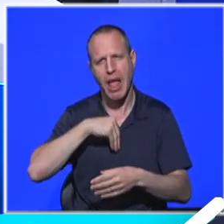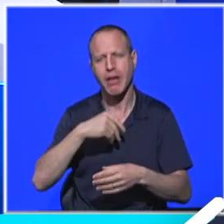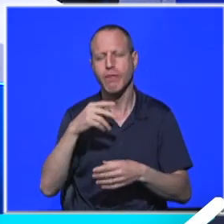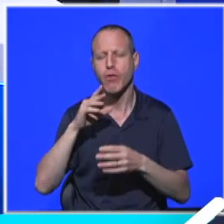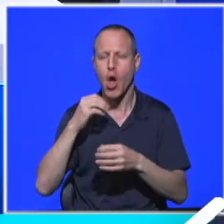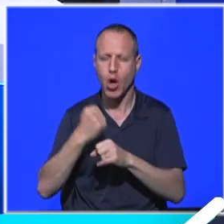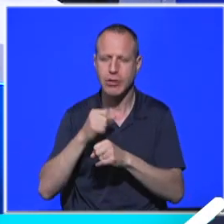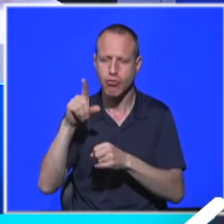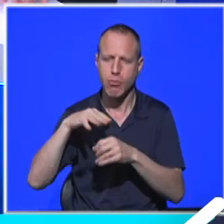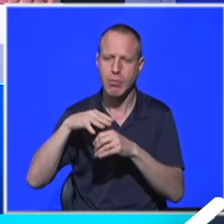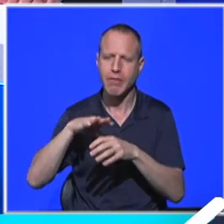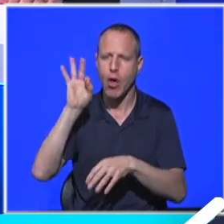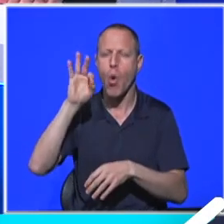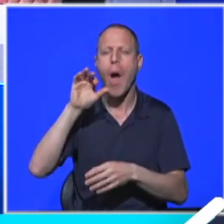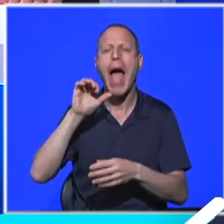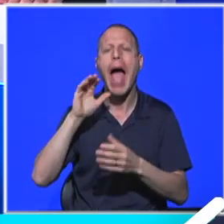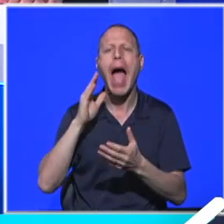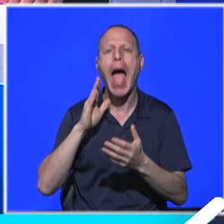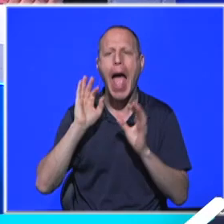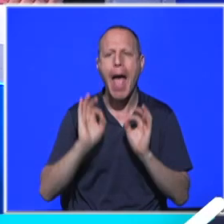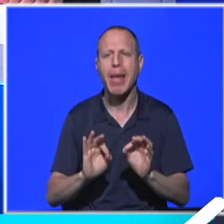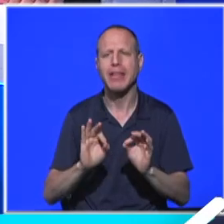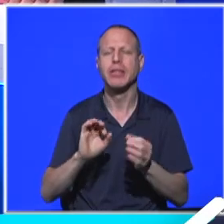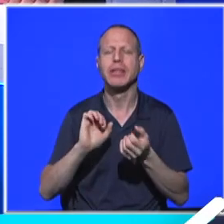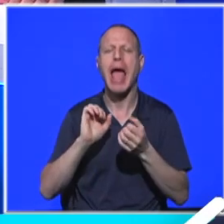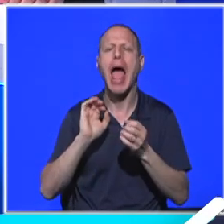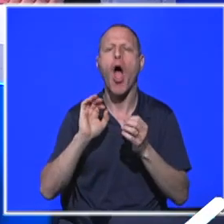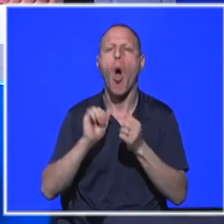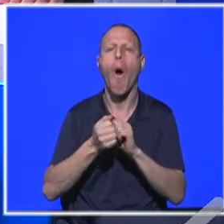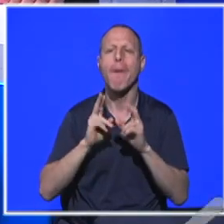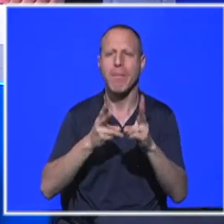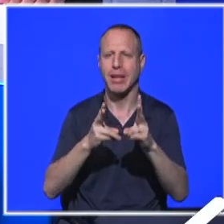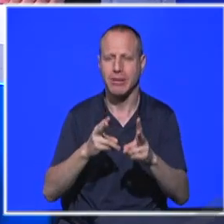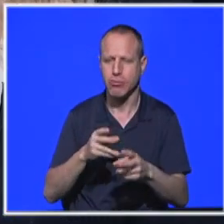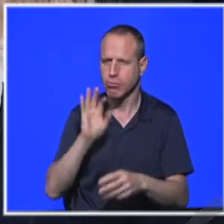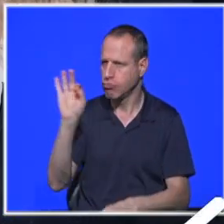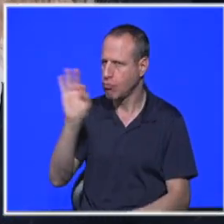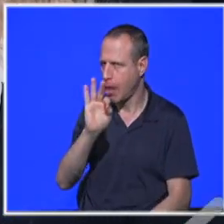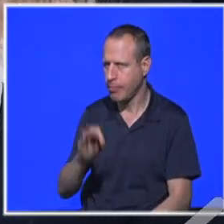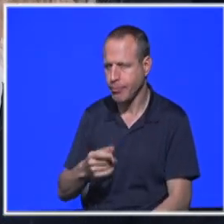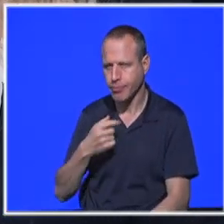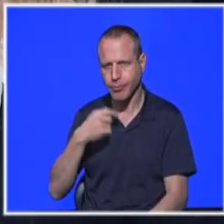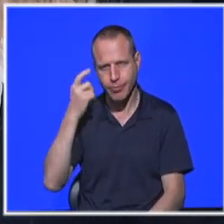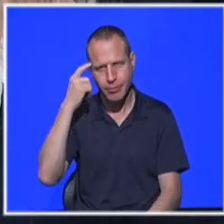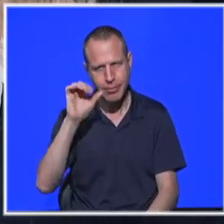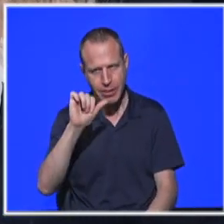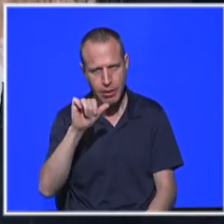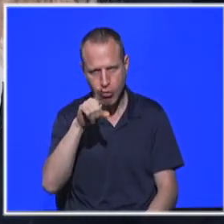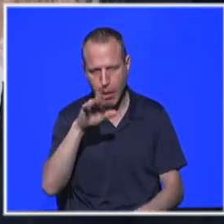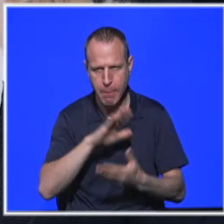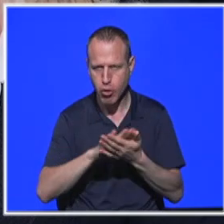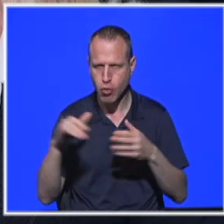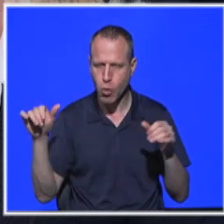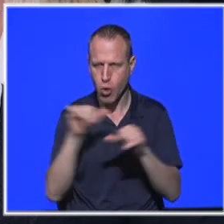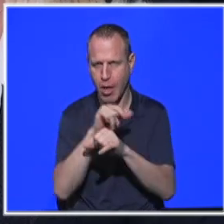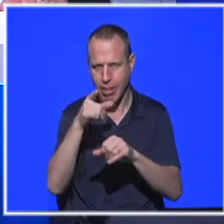ומרץ? תודה רבה לך. שלכם. תראה, אני חושב, איתן, שאתה פשוט טועה, אתה נכנע